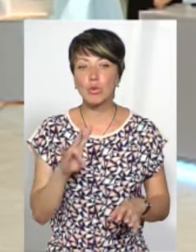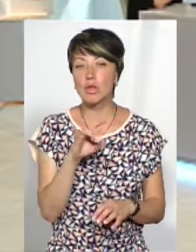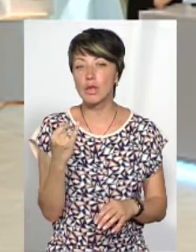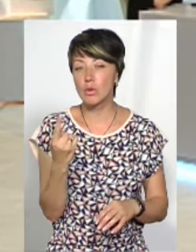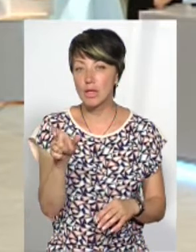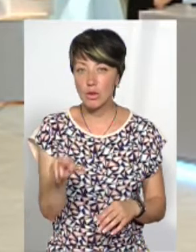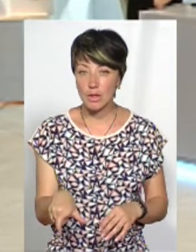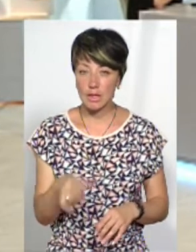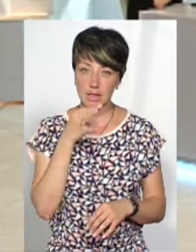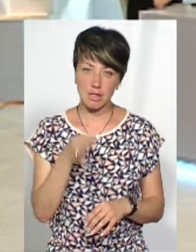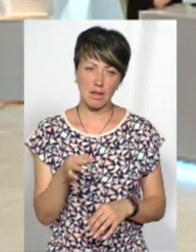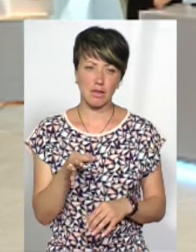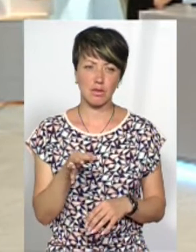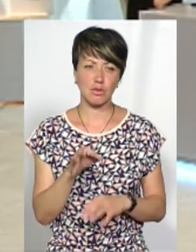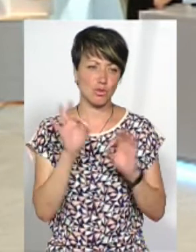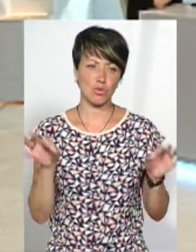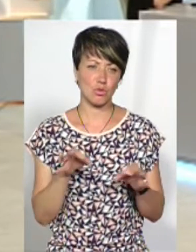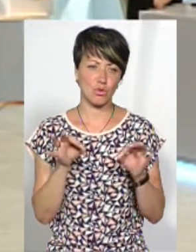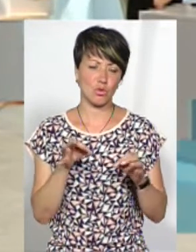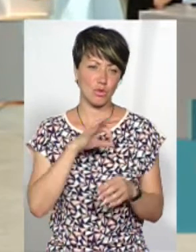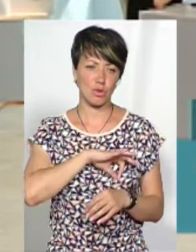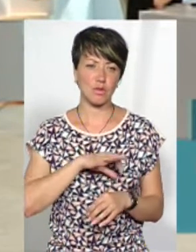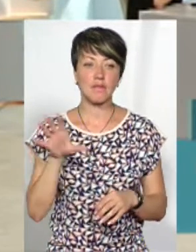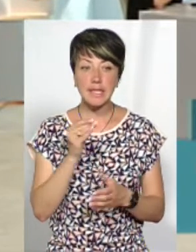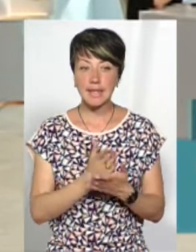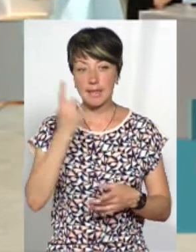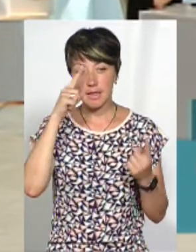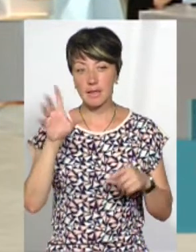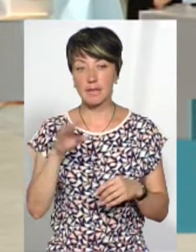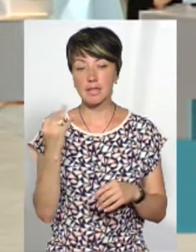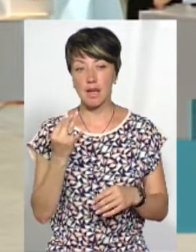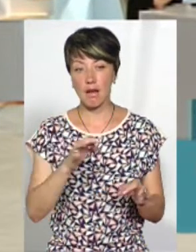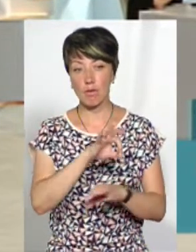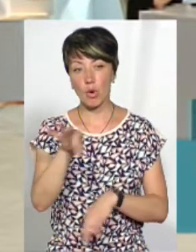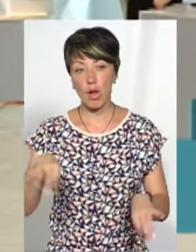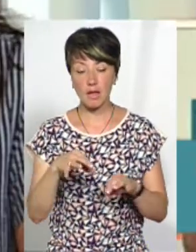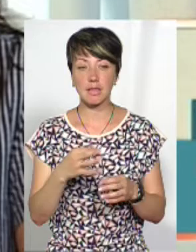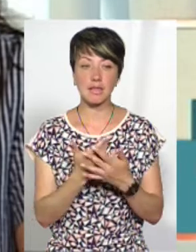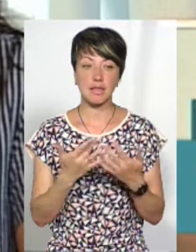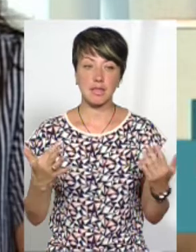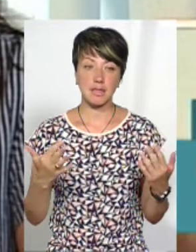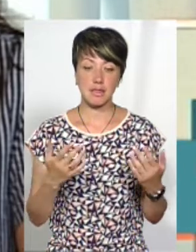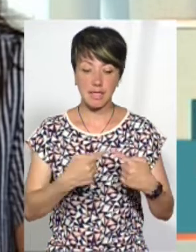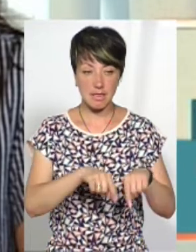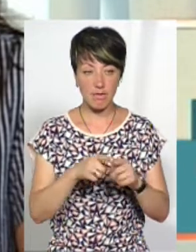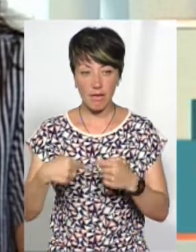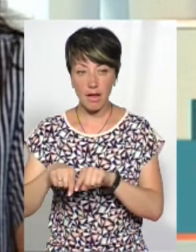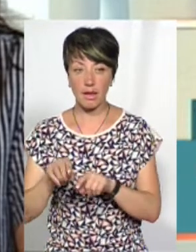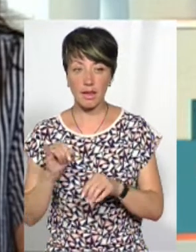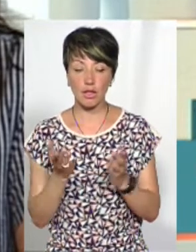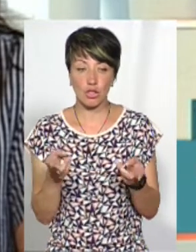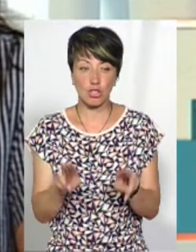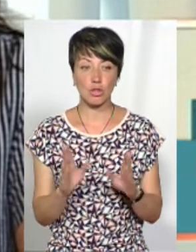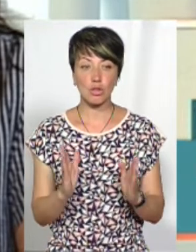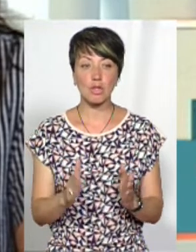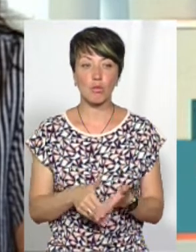яка от сказала там, от нічого сьогодні не придумав. У всіх є ідеї, у всіх є цікаві проєкти. проекти з різних абсолютно сфер, і